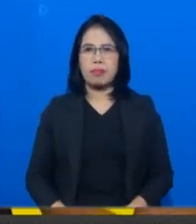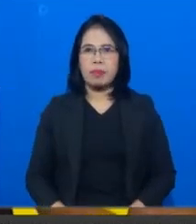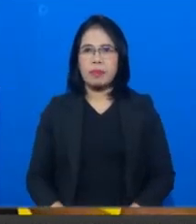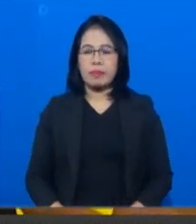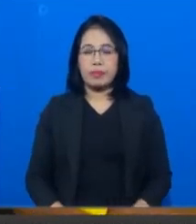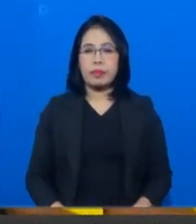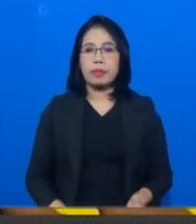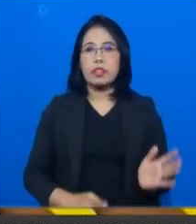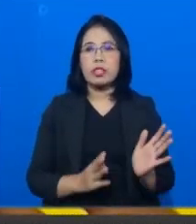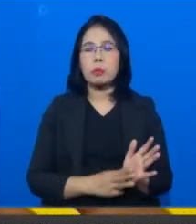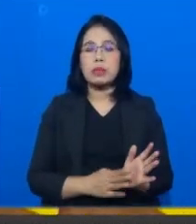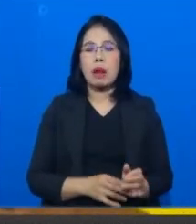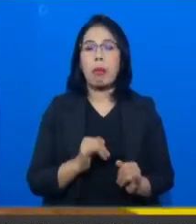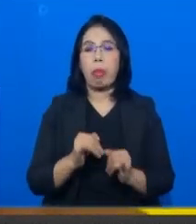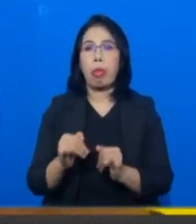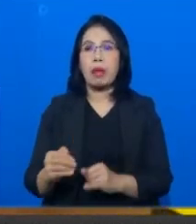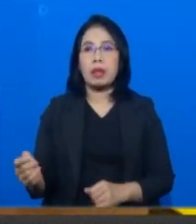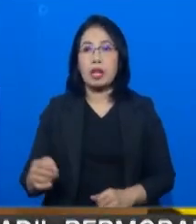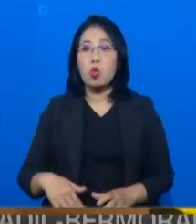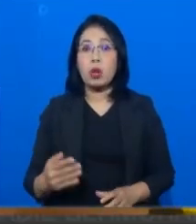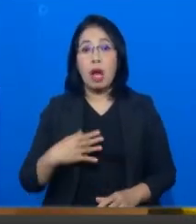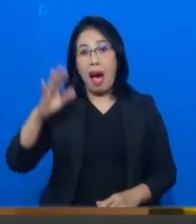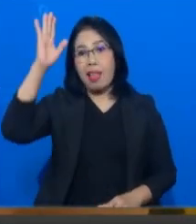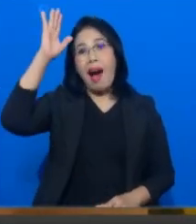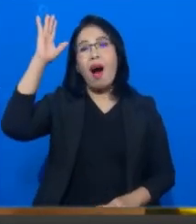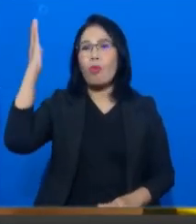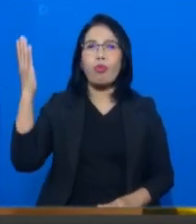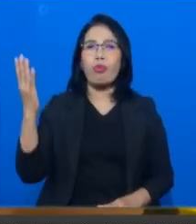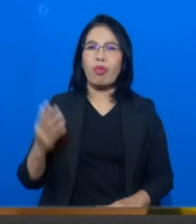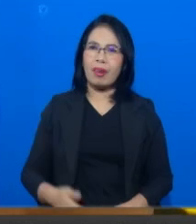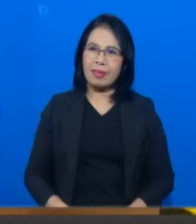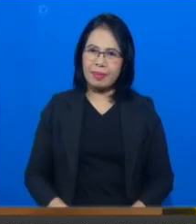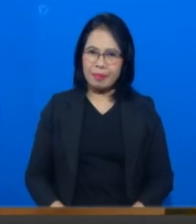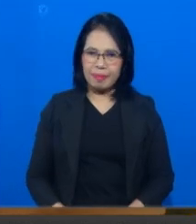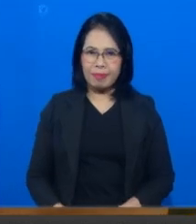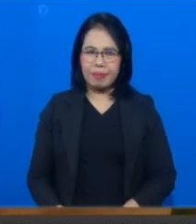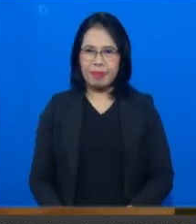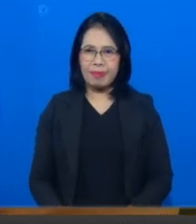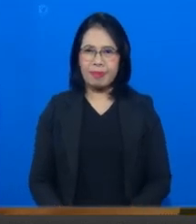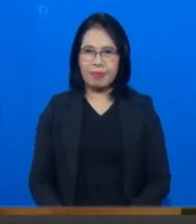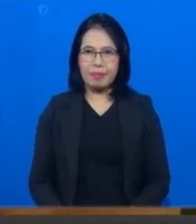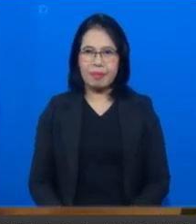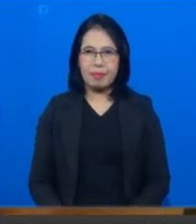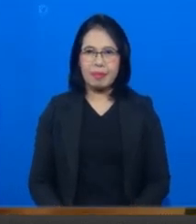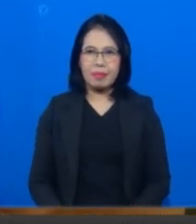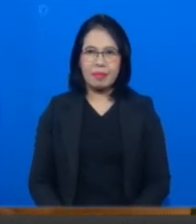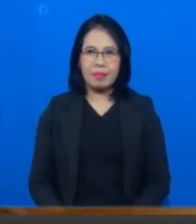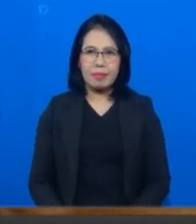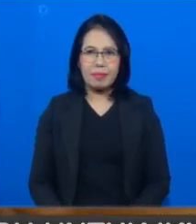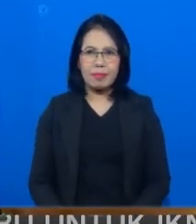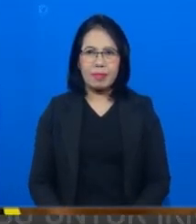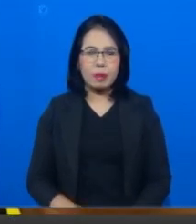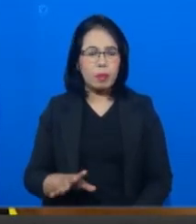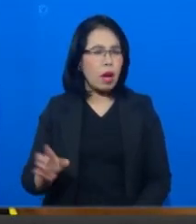dari luar apa dalam, saya juga nggak tahu. Ya, kan? Sejauh ini nggak ada yang pernah kedengeran, siapa? Oh, dengar